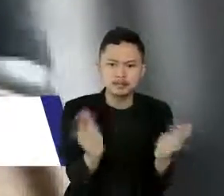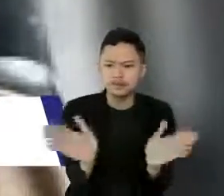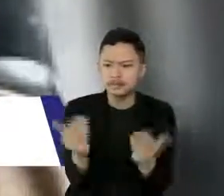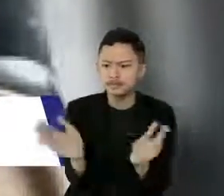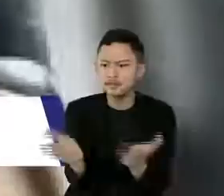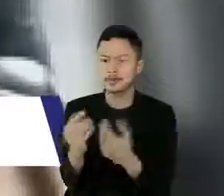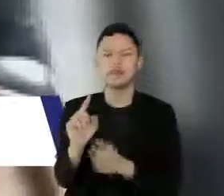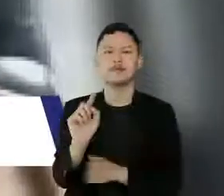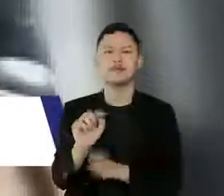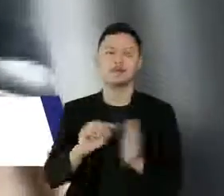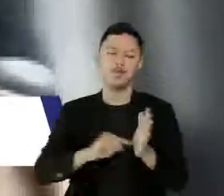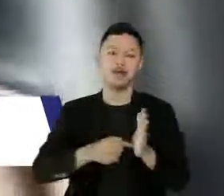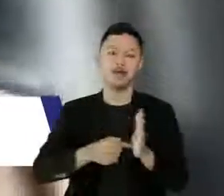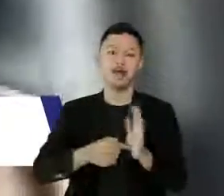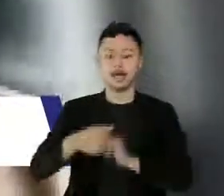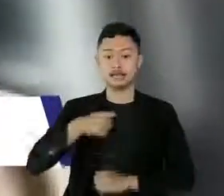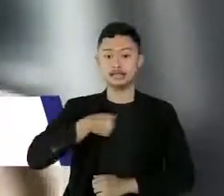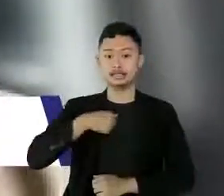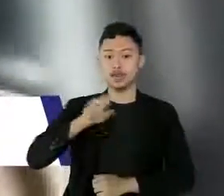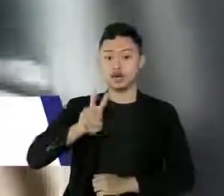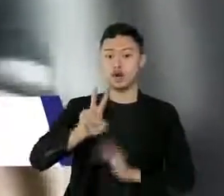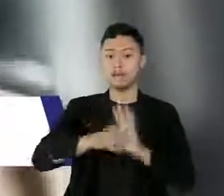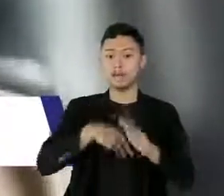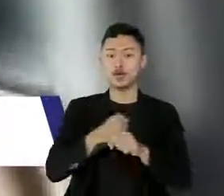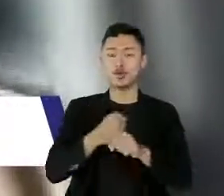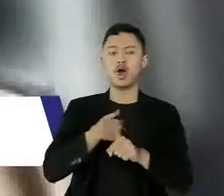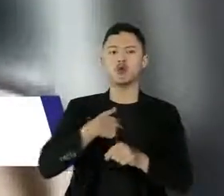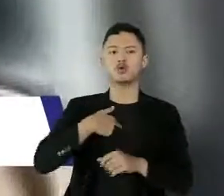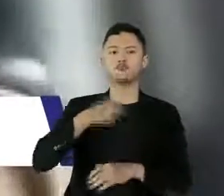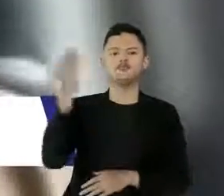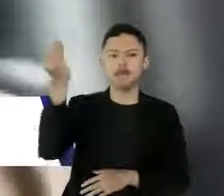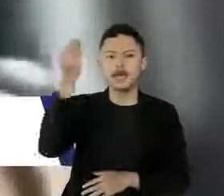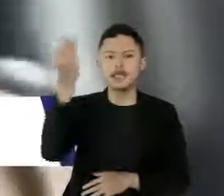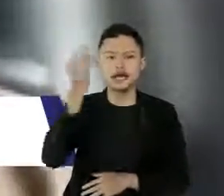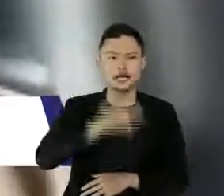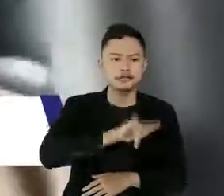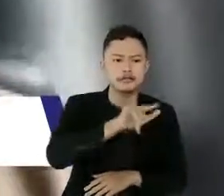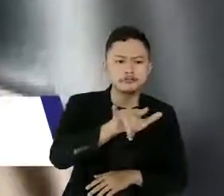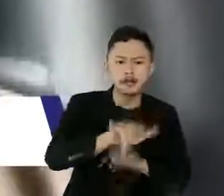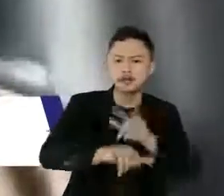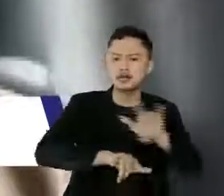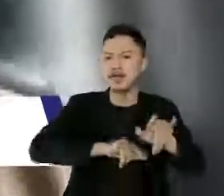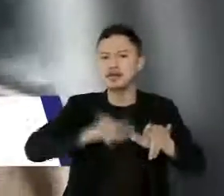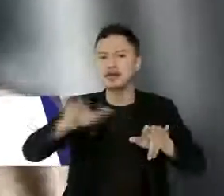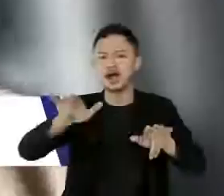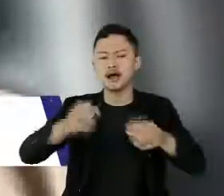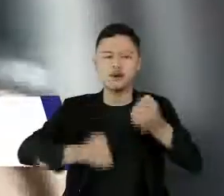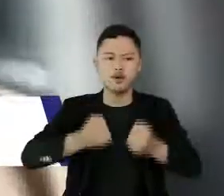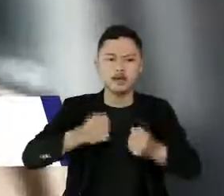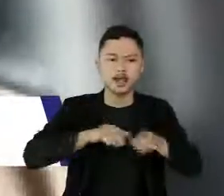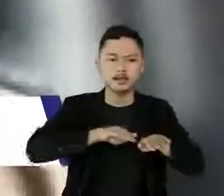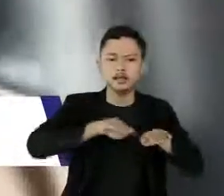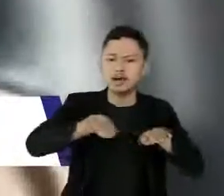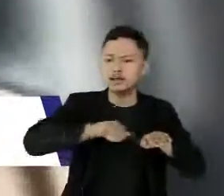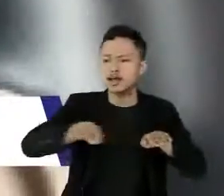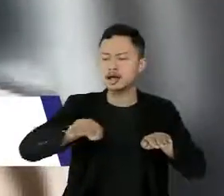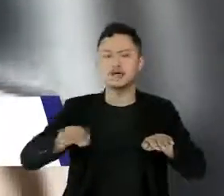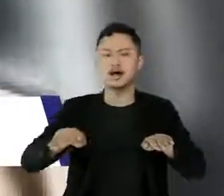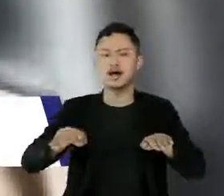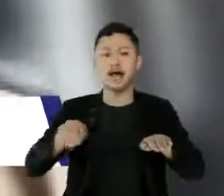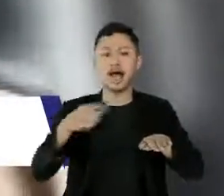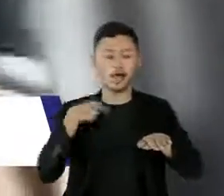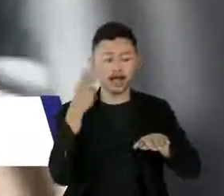ini saya terus berjalan, terus berkoordinasi dengan Pak Haryadi dan teman-teman di beberapa